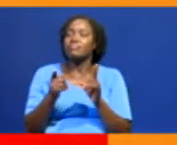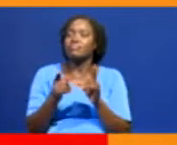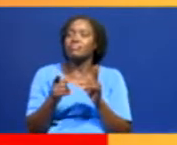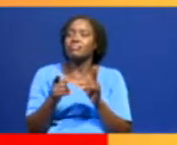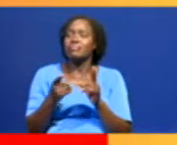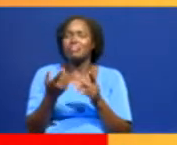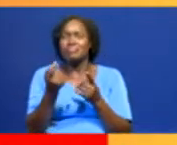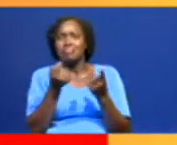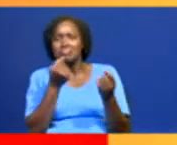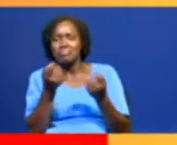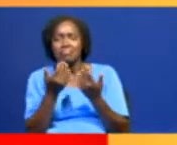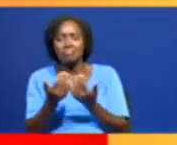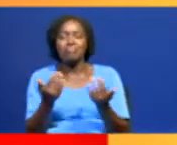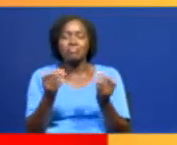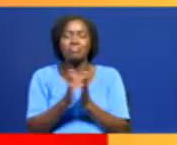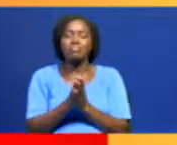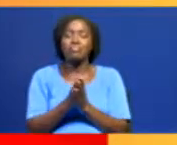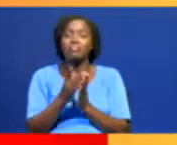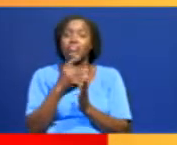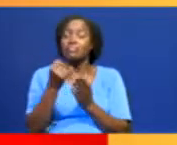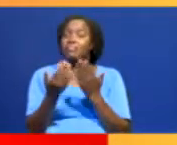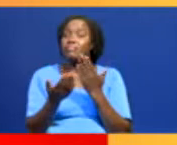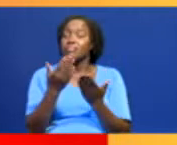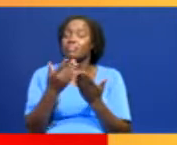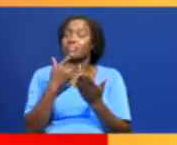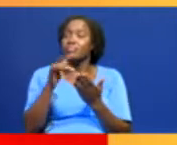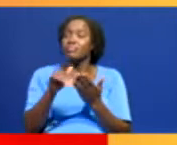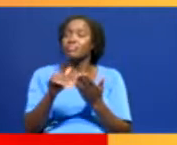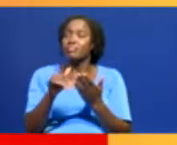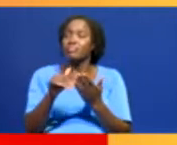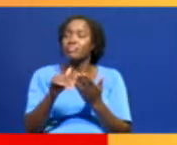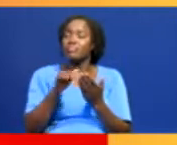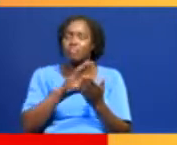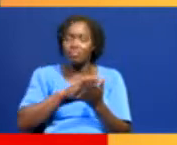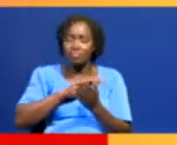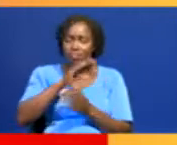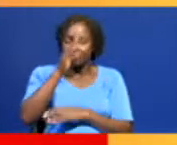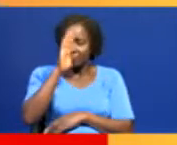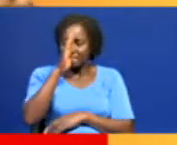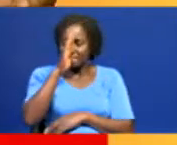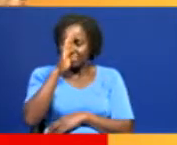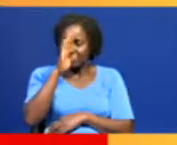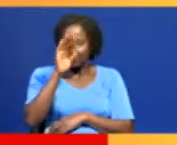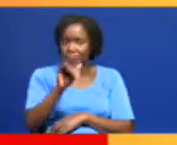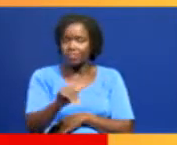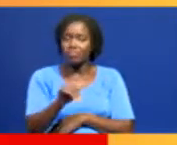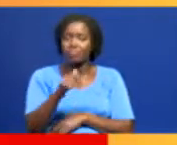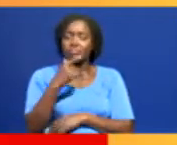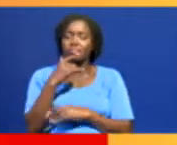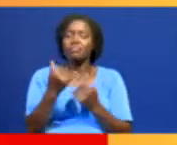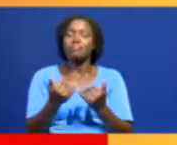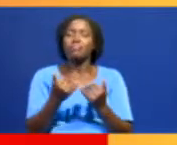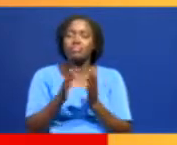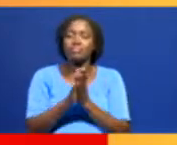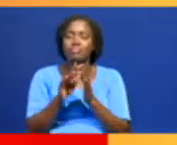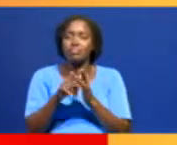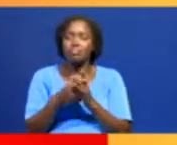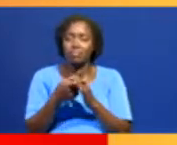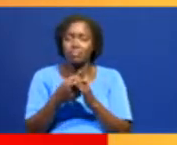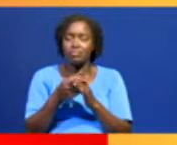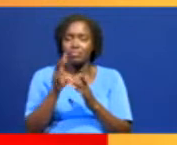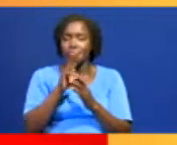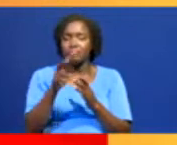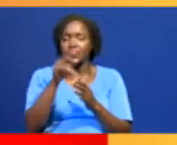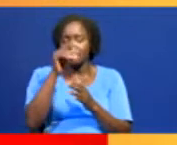ambayo ni madogo. So pengine mimi nitasema kwamba nawapatia ile inaitwa benefit of doubt. Sasa tutaanza kuona serikali